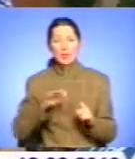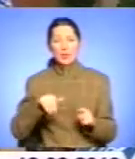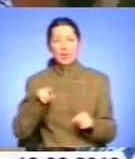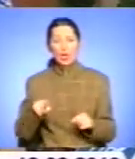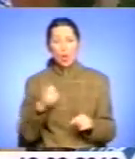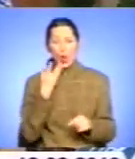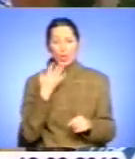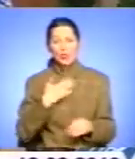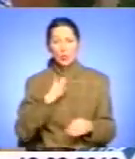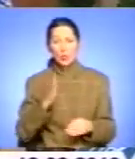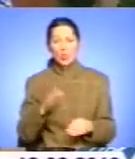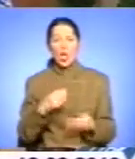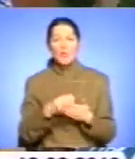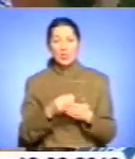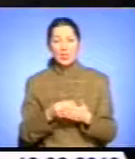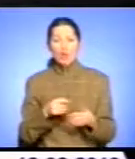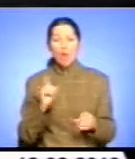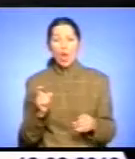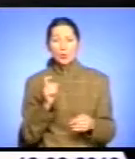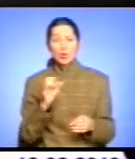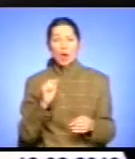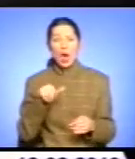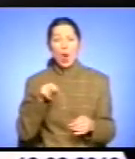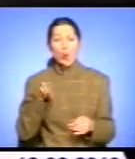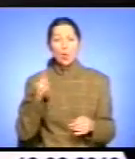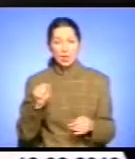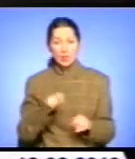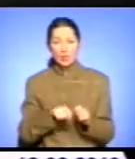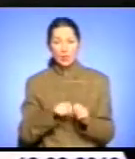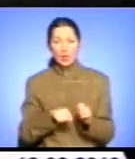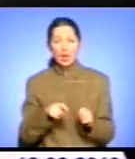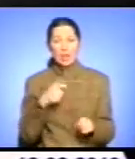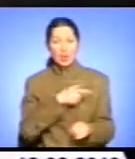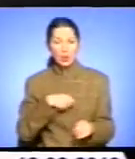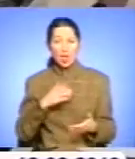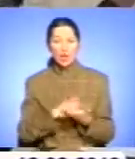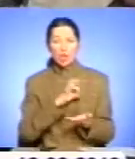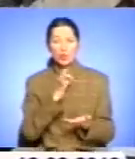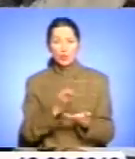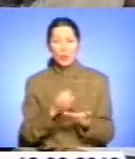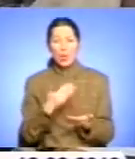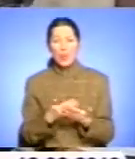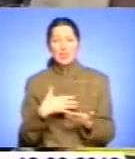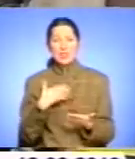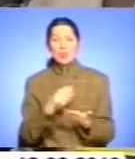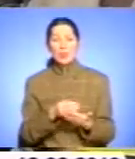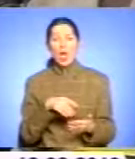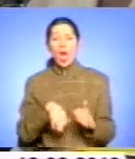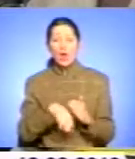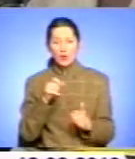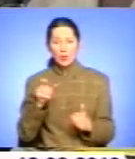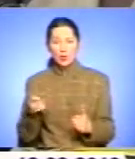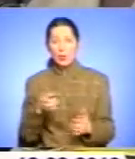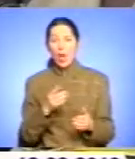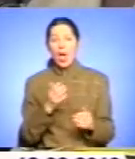цей фінансово-господарський аудит. Депутати обласної ради мають звітувати перед своїми виборцями періодично, не